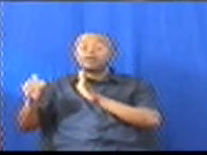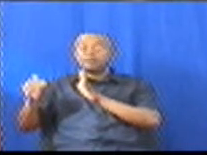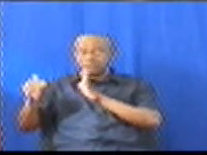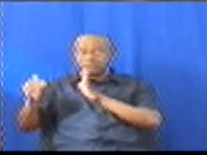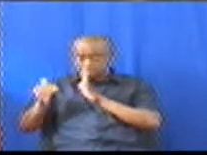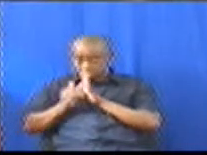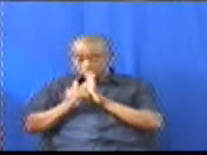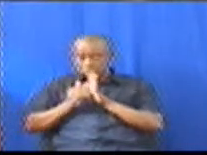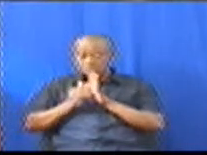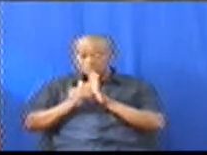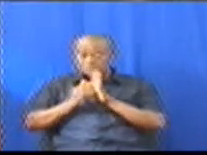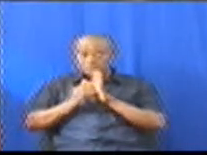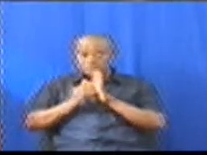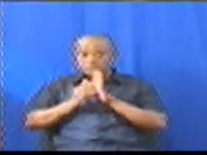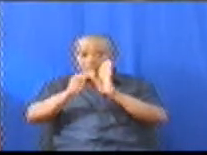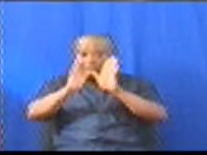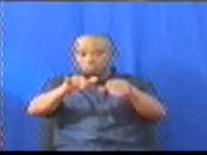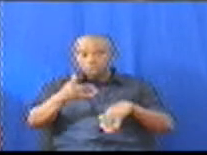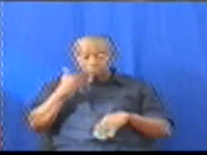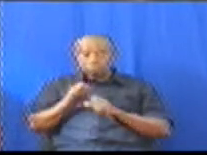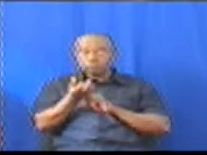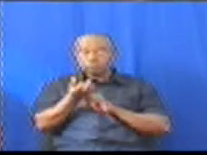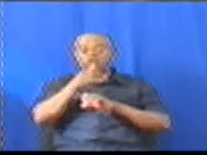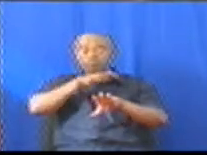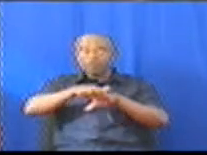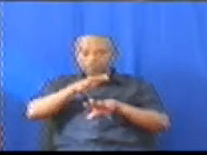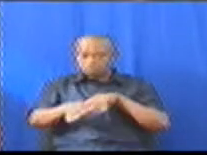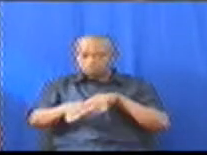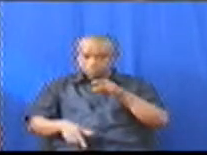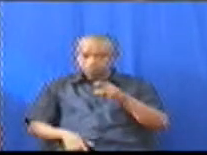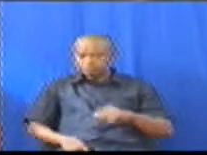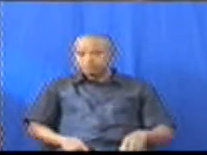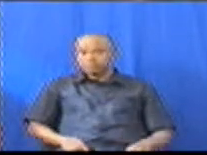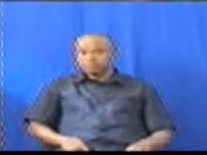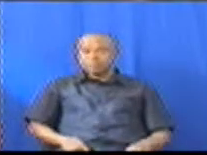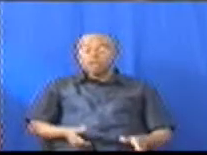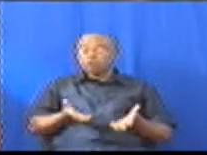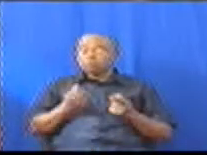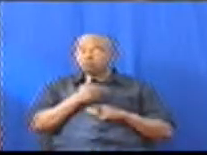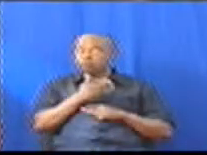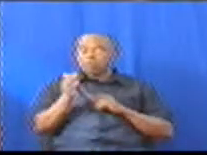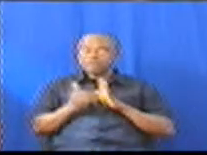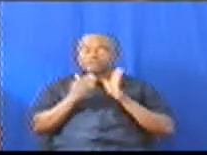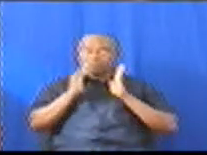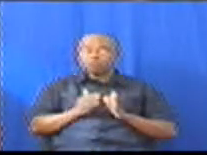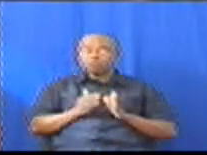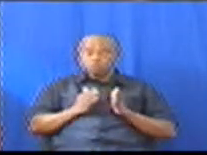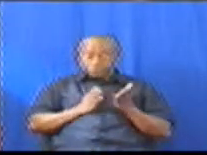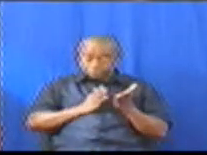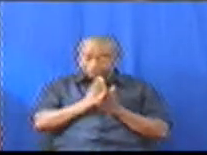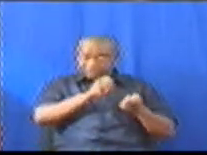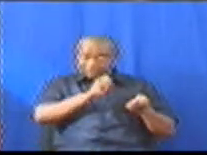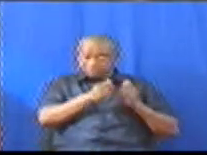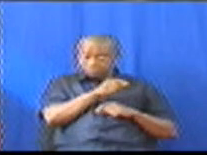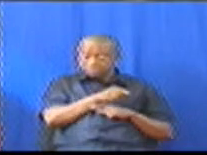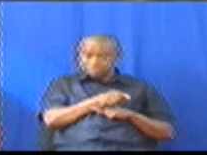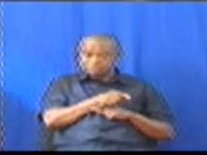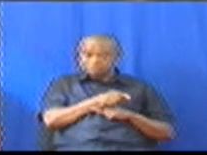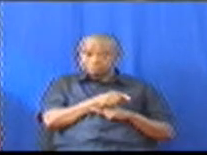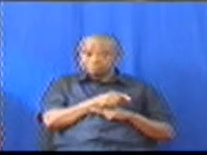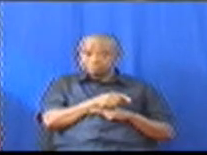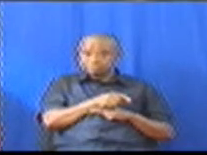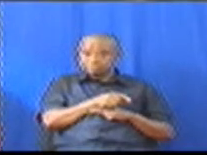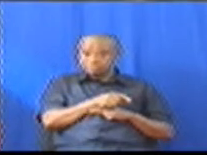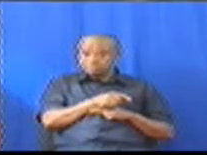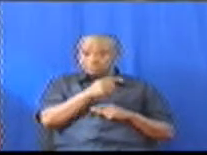ni muhimu kayatolea ufafanuzi, kwa sababu mwanasheria mkuu, kwa marekebisho haya sio kwamba mwanasheria mkuu na